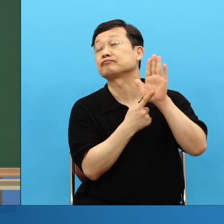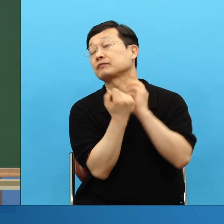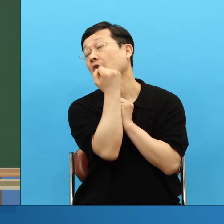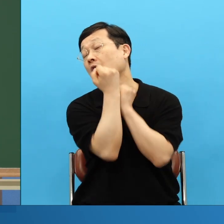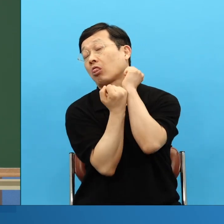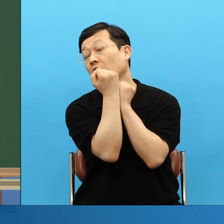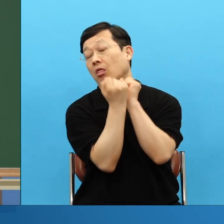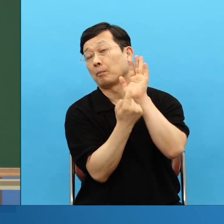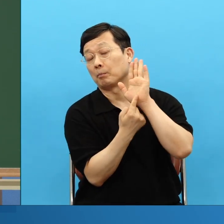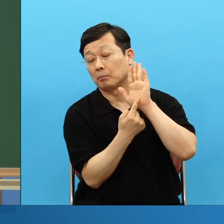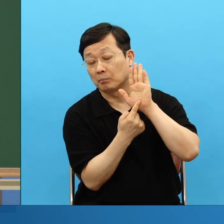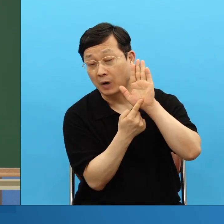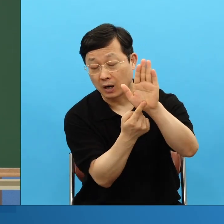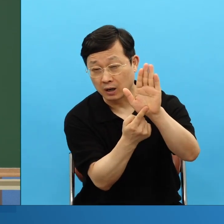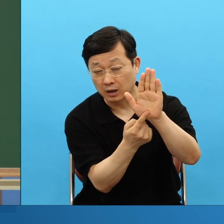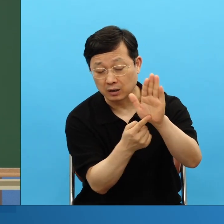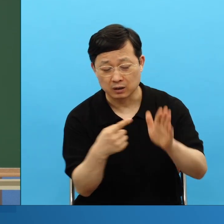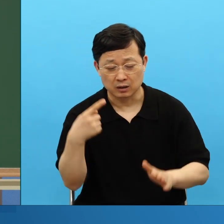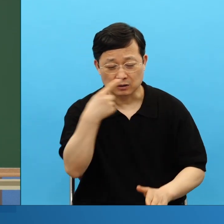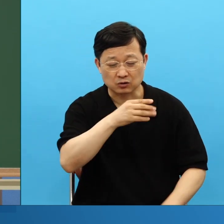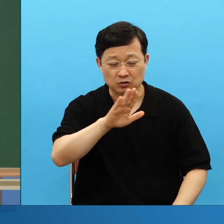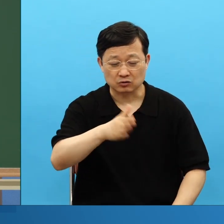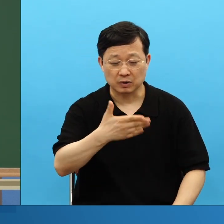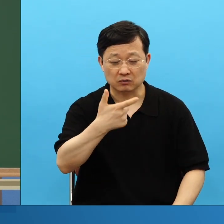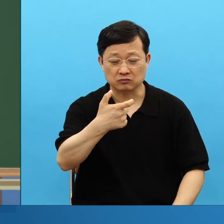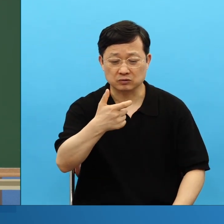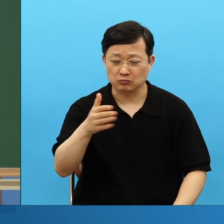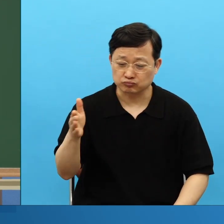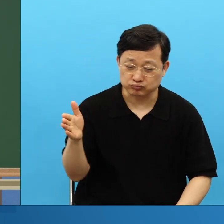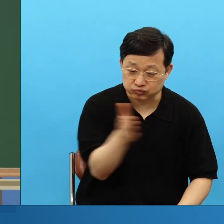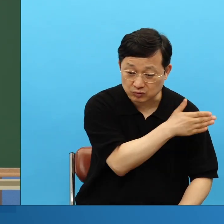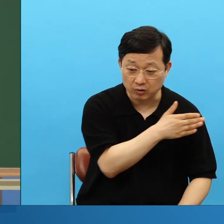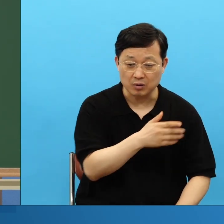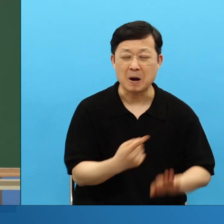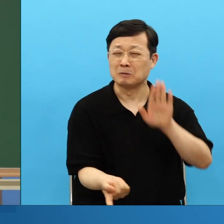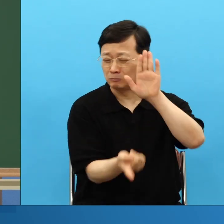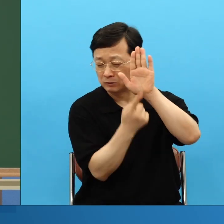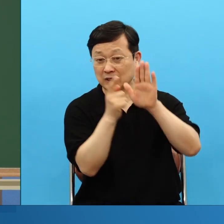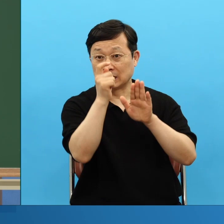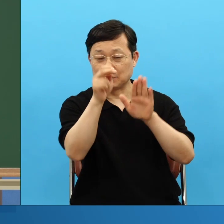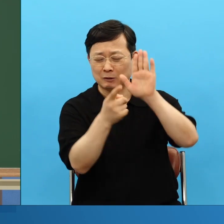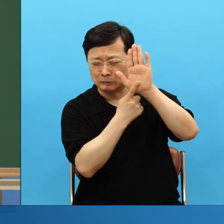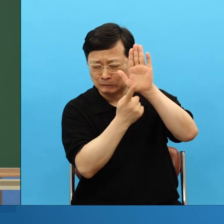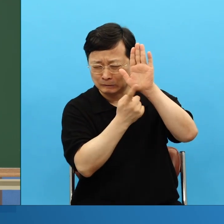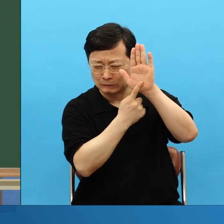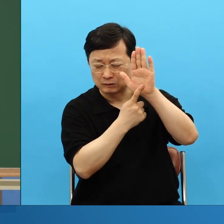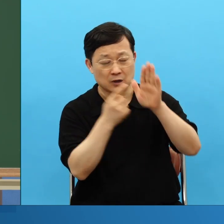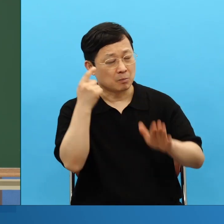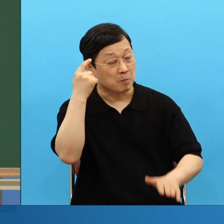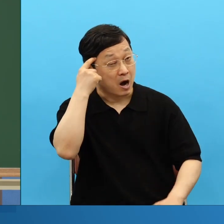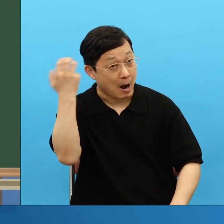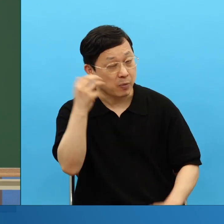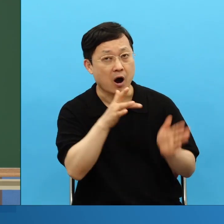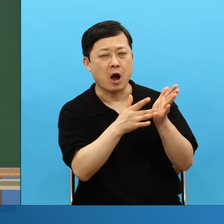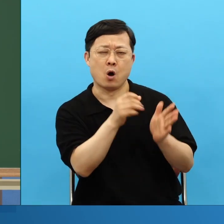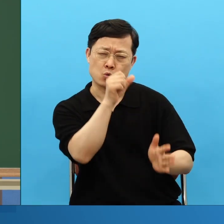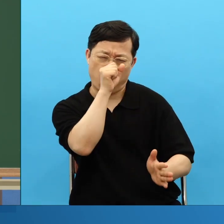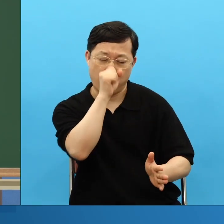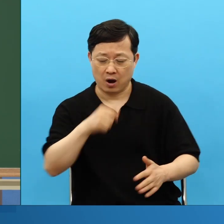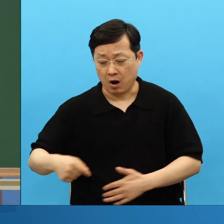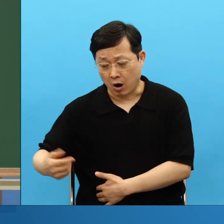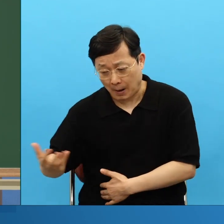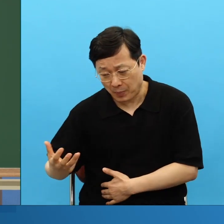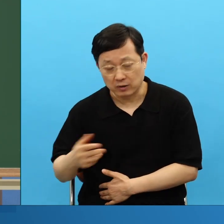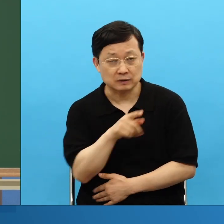그러면서 미국의 1990년대 후반에 대대적으로 광고를 한 거죠. 아, 이게 두통이나 뭐 허리 아프거나